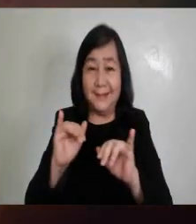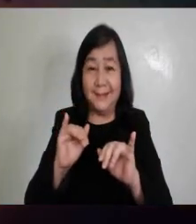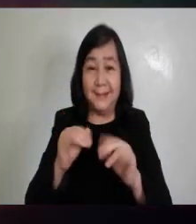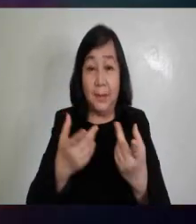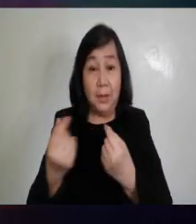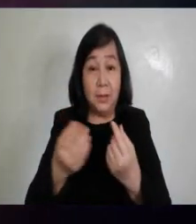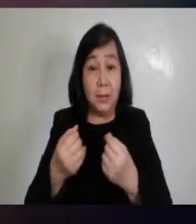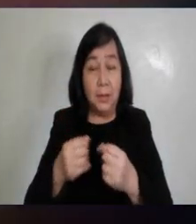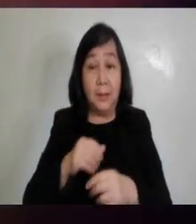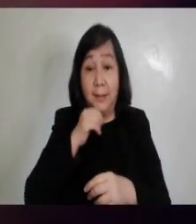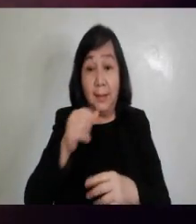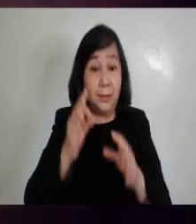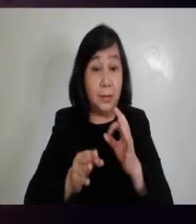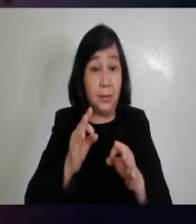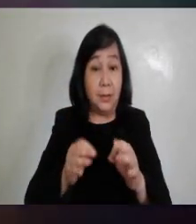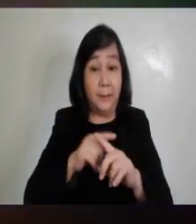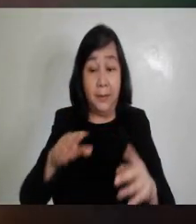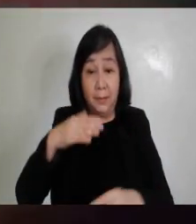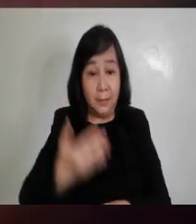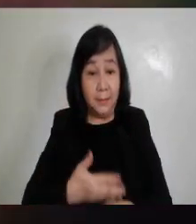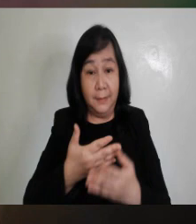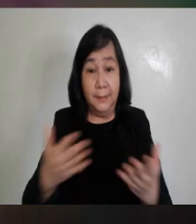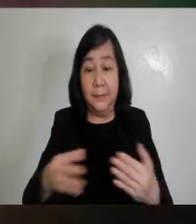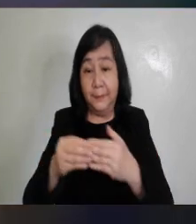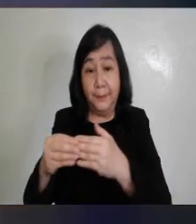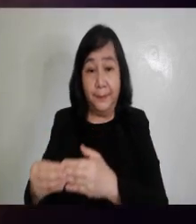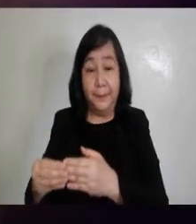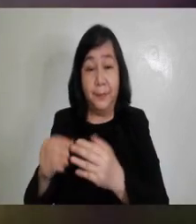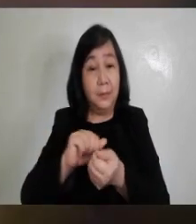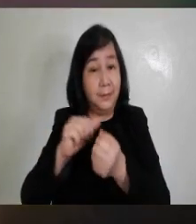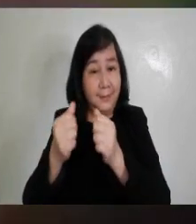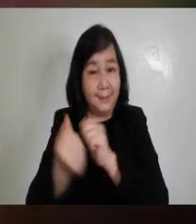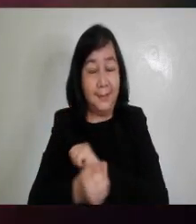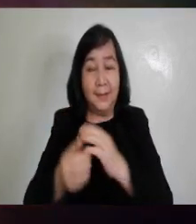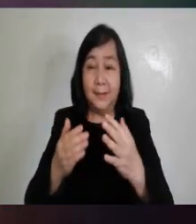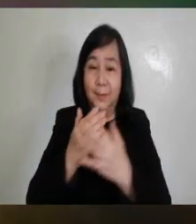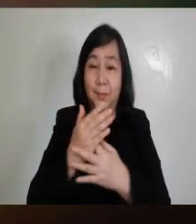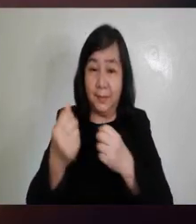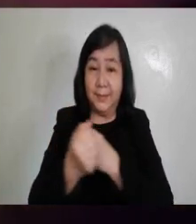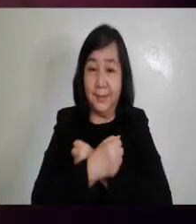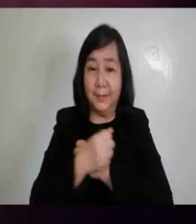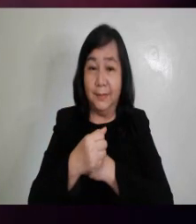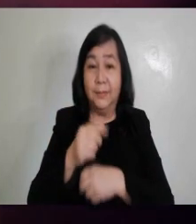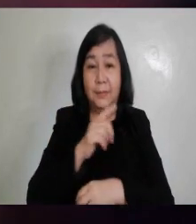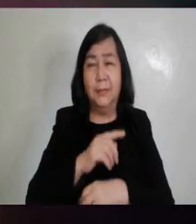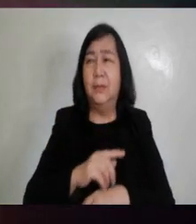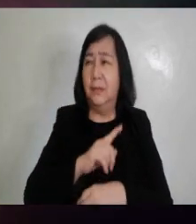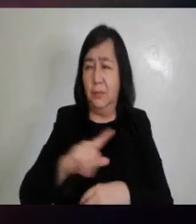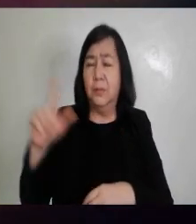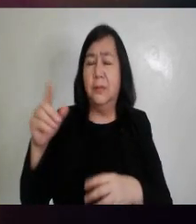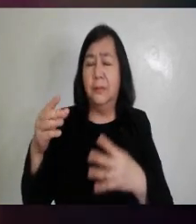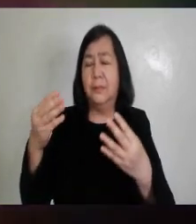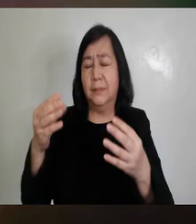ginawa. Sa halip na manghusga, inaanyayahan niya tayong gabayan ng iba tungo sa pagbabago sa pamamagitan ng pag-ibig.